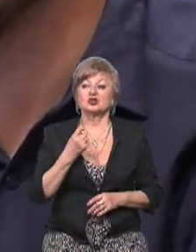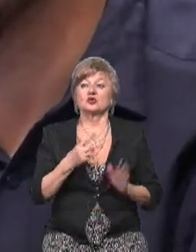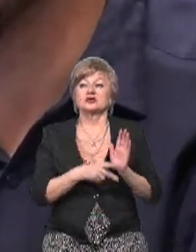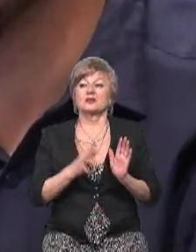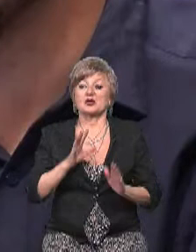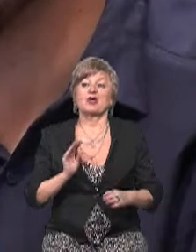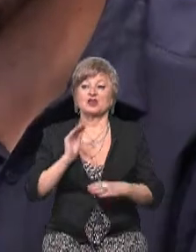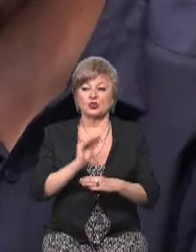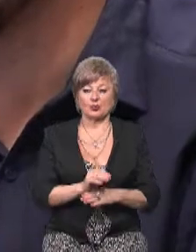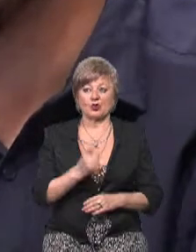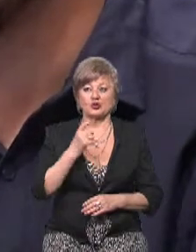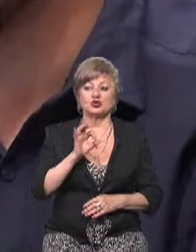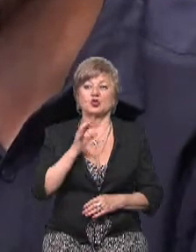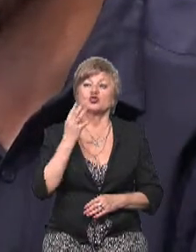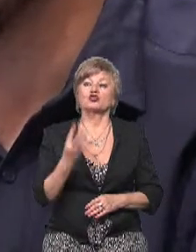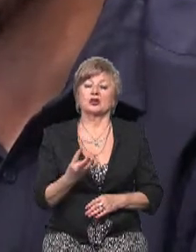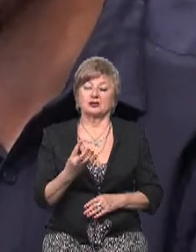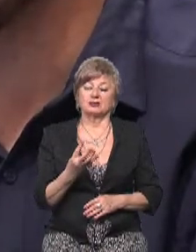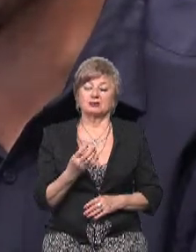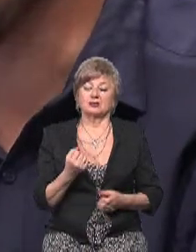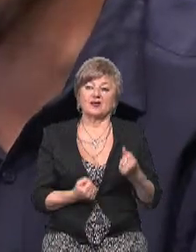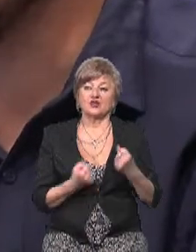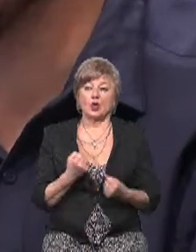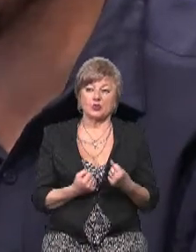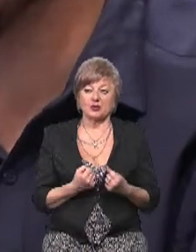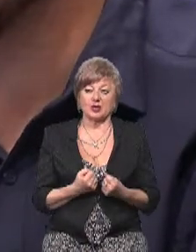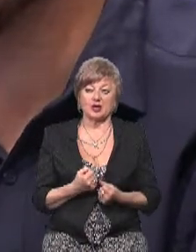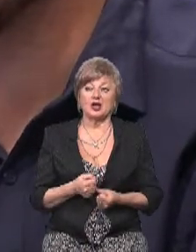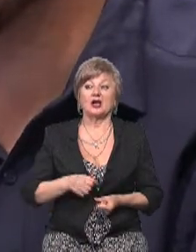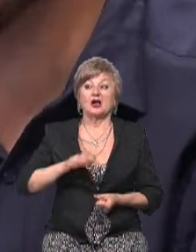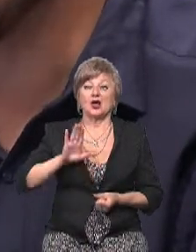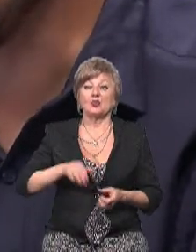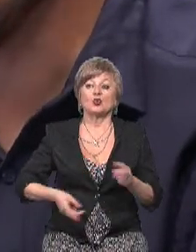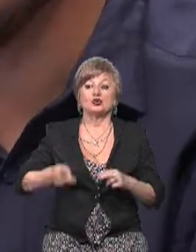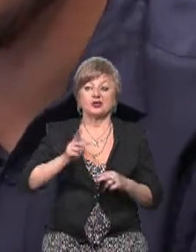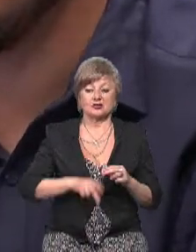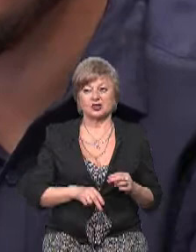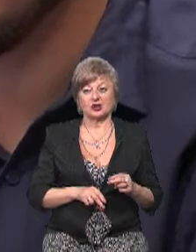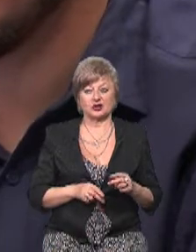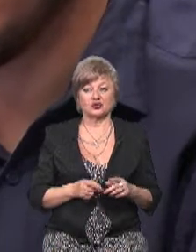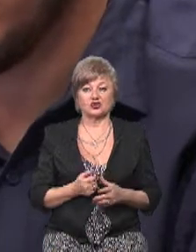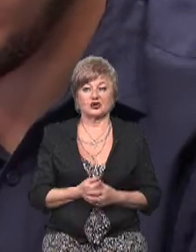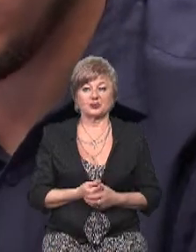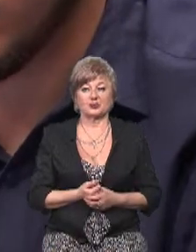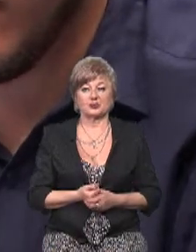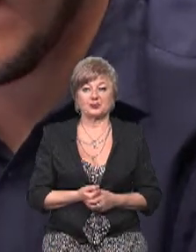2185, додаємо 104 автомобілі. Це після закінчення пільгового періоду.